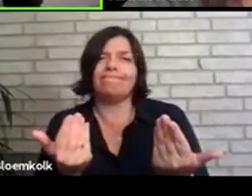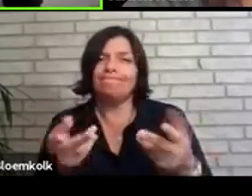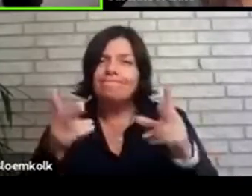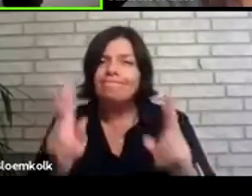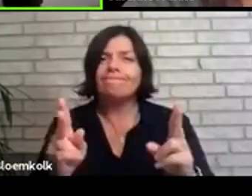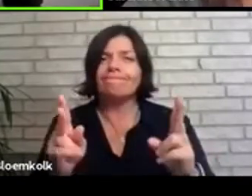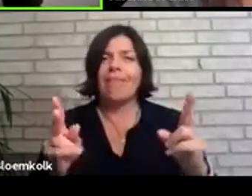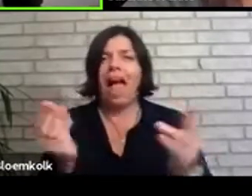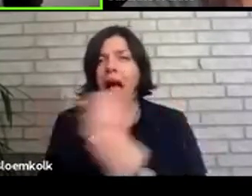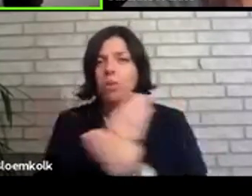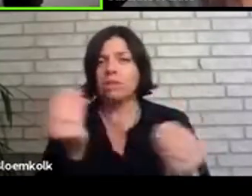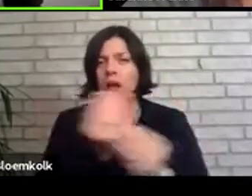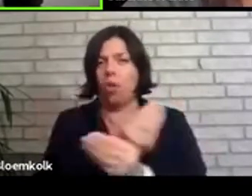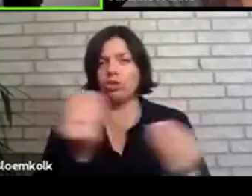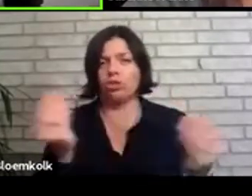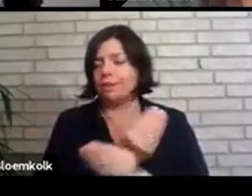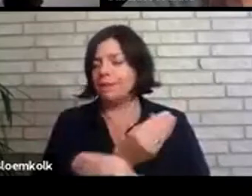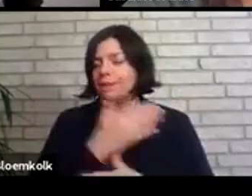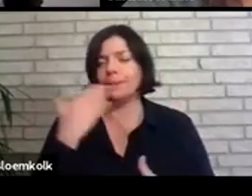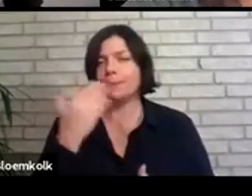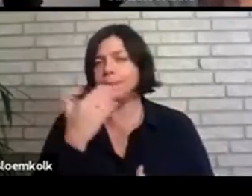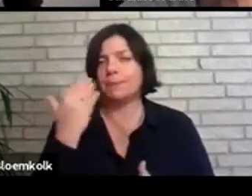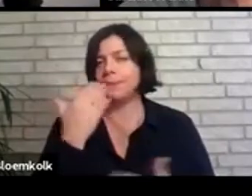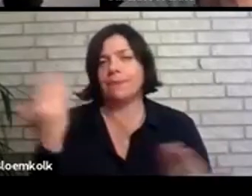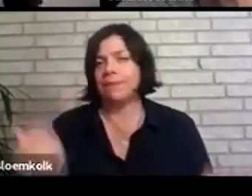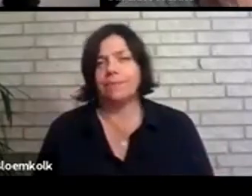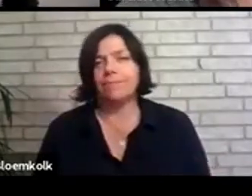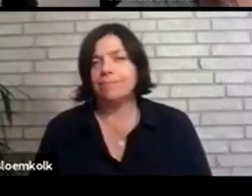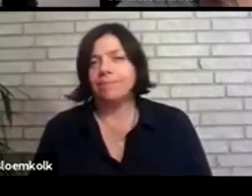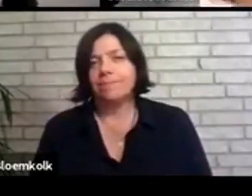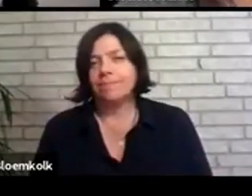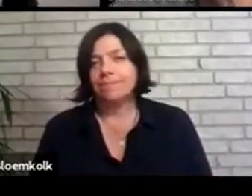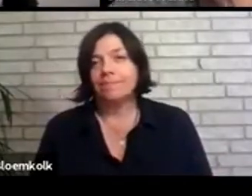nicht so viel stattfinden. Susanne. Genau.